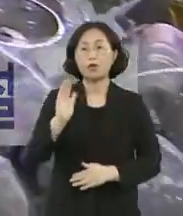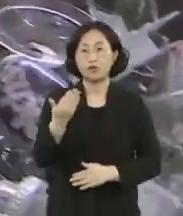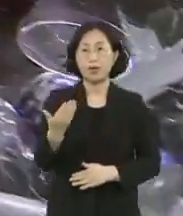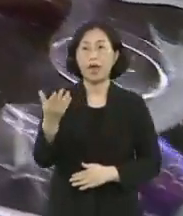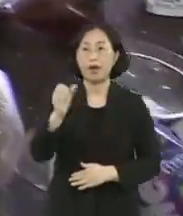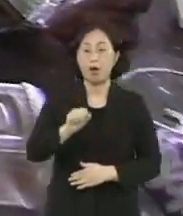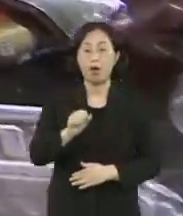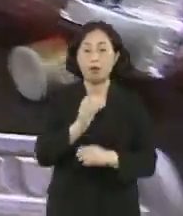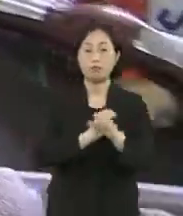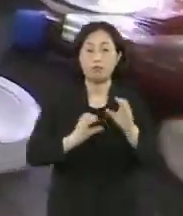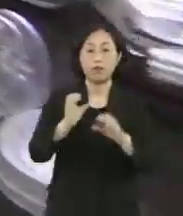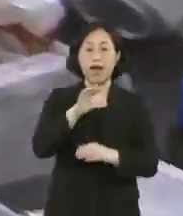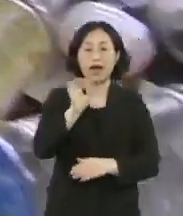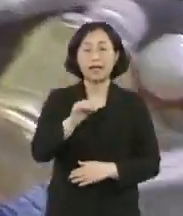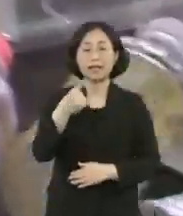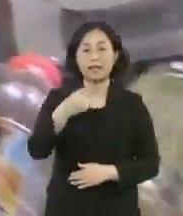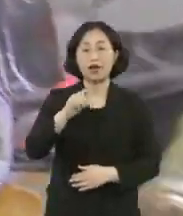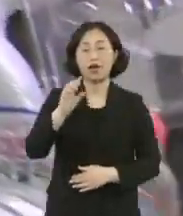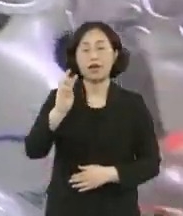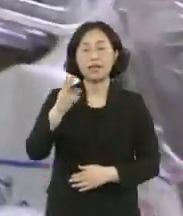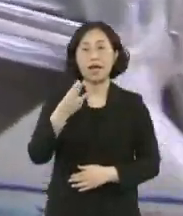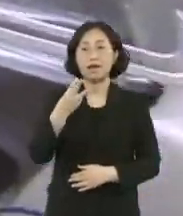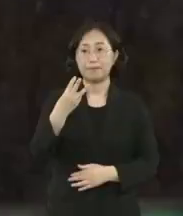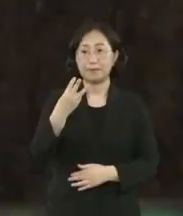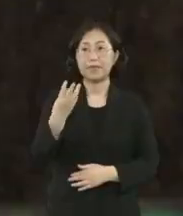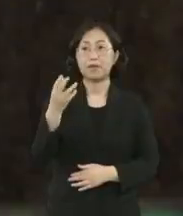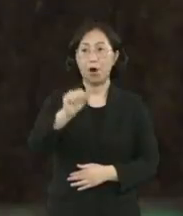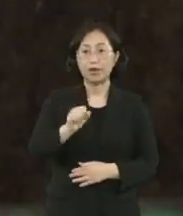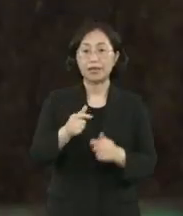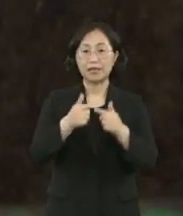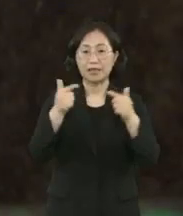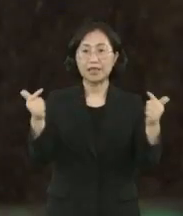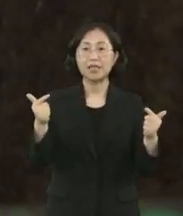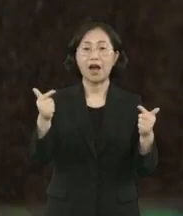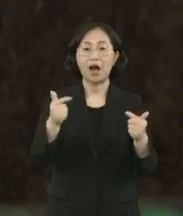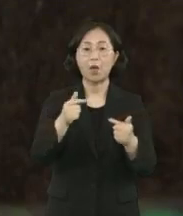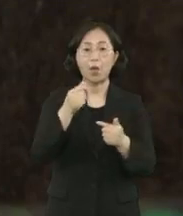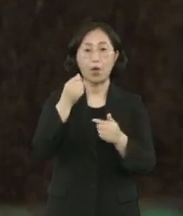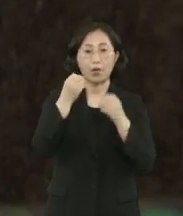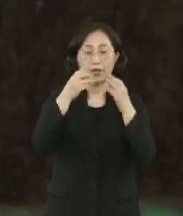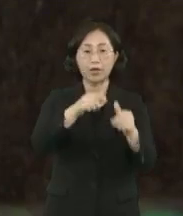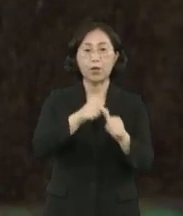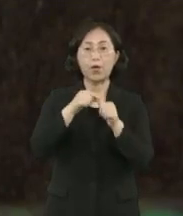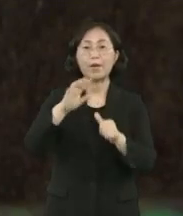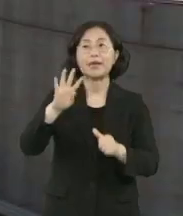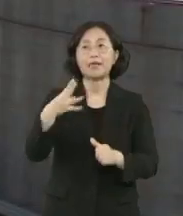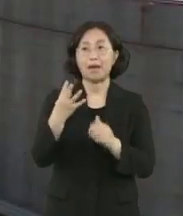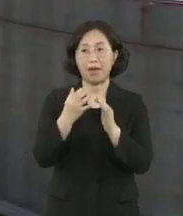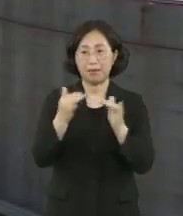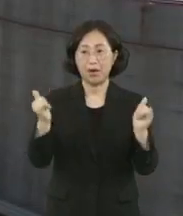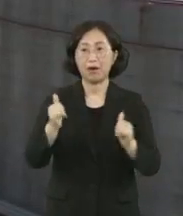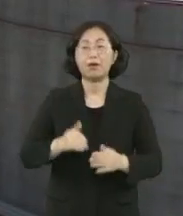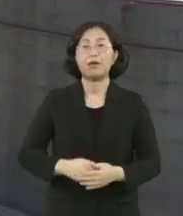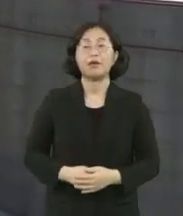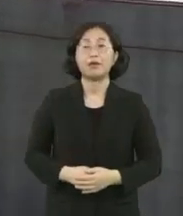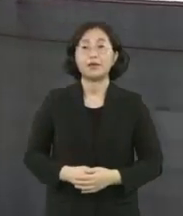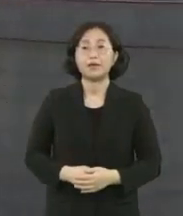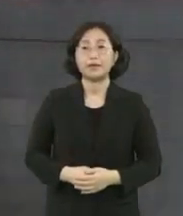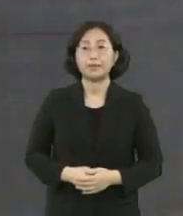원과 부가가치 1,043억 원이 증가하고 신규 고용인원이 400여 명에 달할 것으로